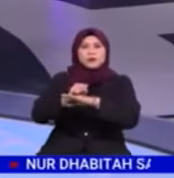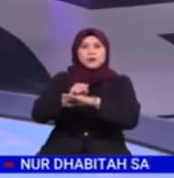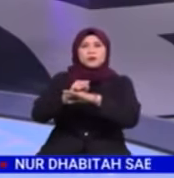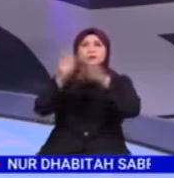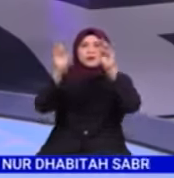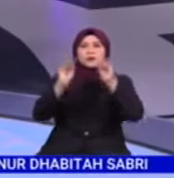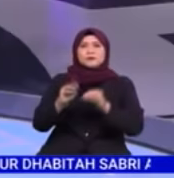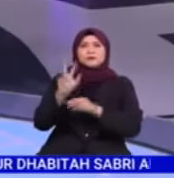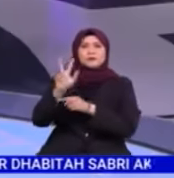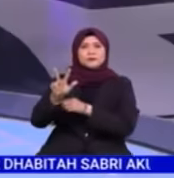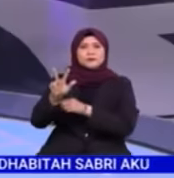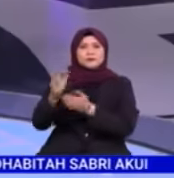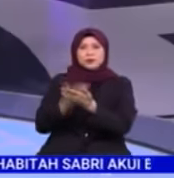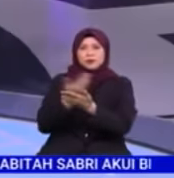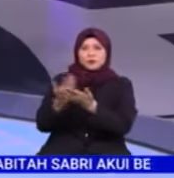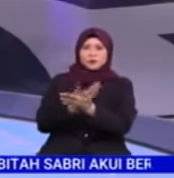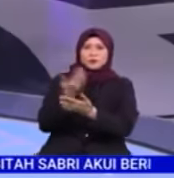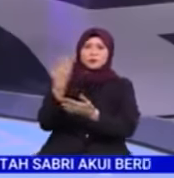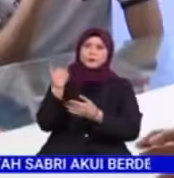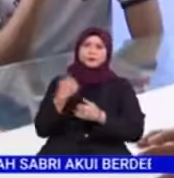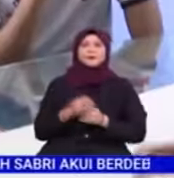ketiga baru-baru ini